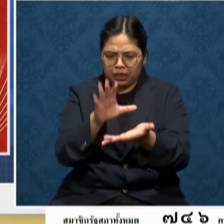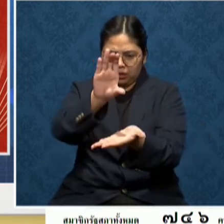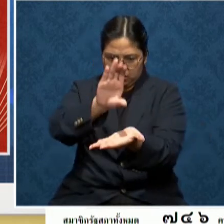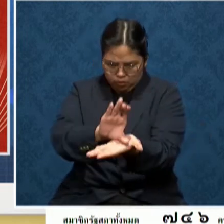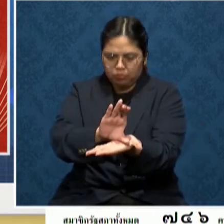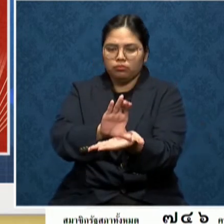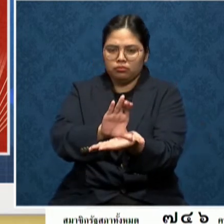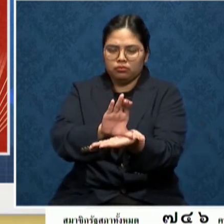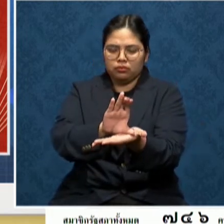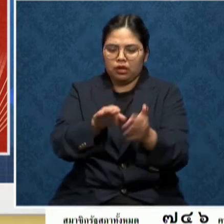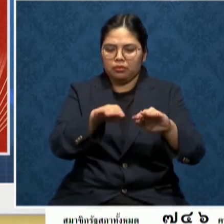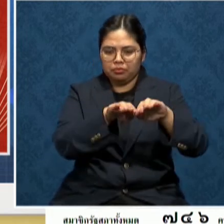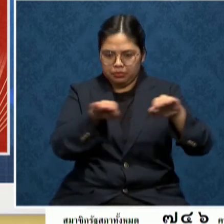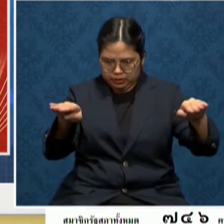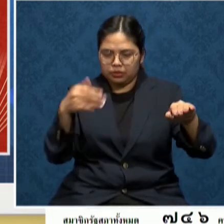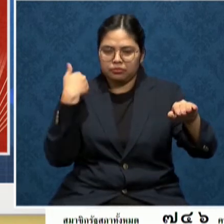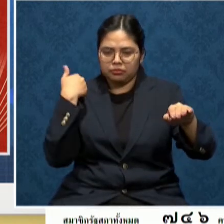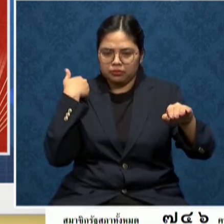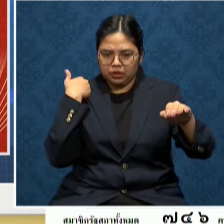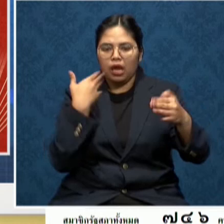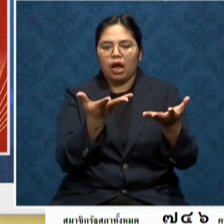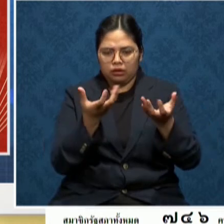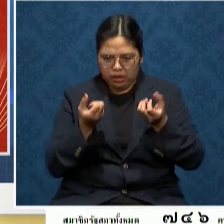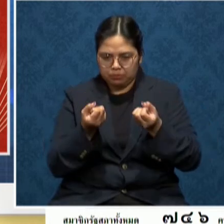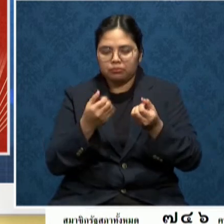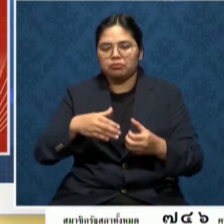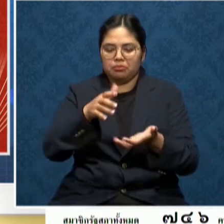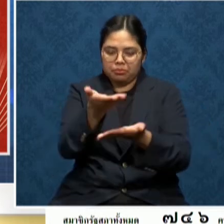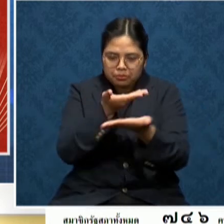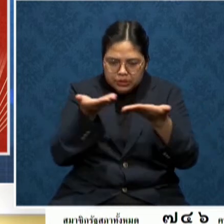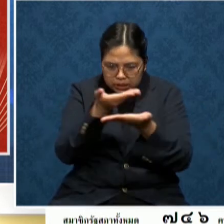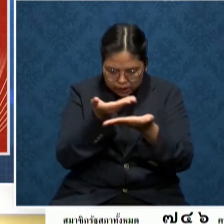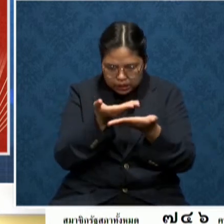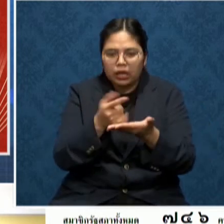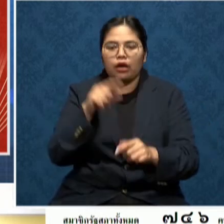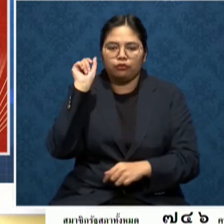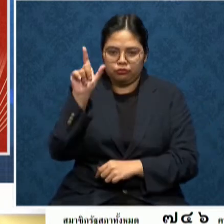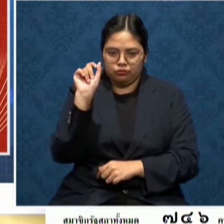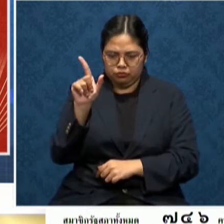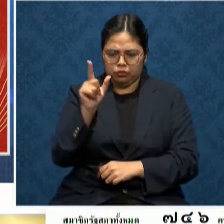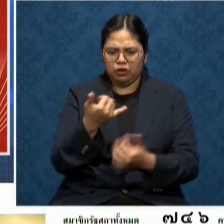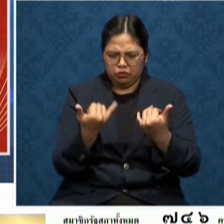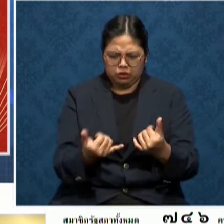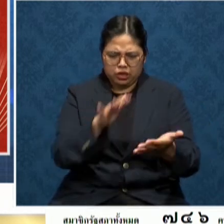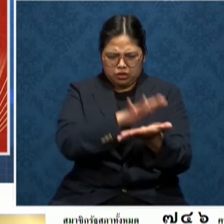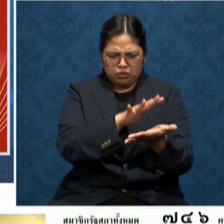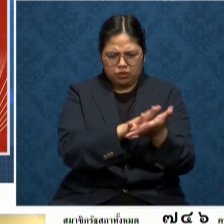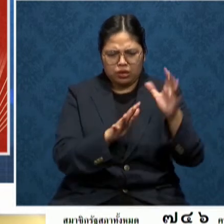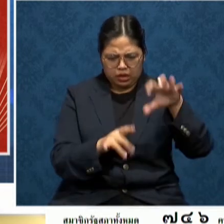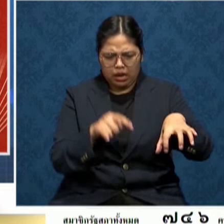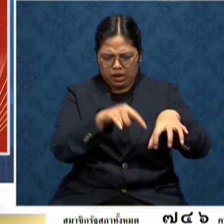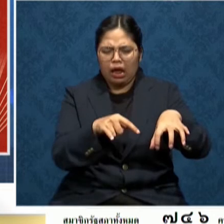ี่เป็ทำมากขึ้นอยากฝากให้ท่านรับไปพิจนาเรื่องนี้เลยเร่งดวง โรงเรีนขนาดเล็กำลังจะตายหมดแล้คะท่าน